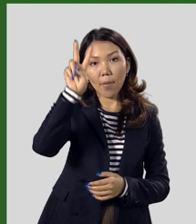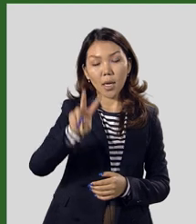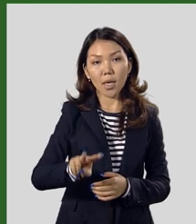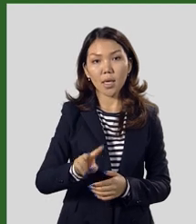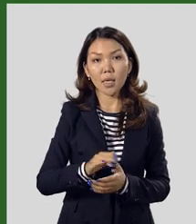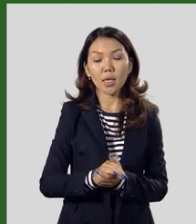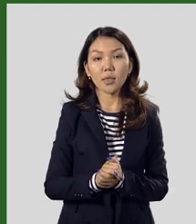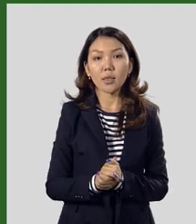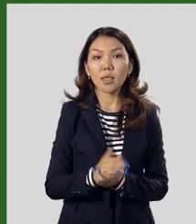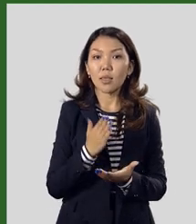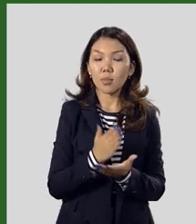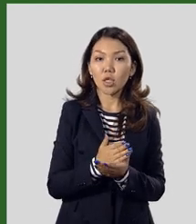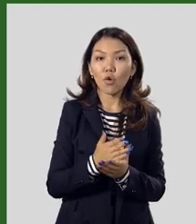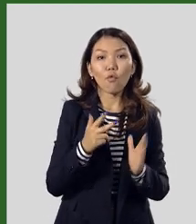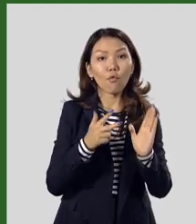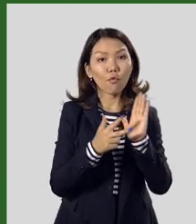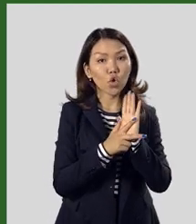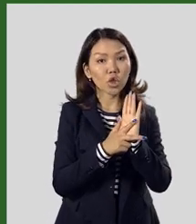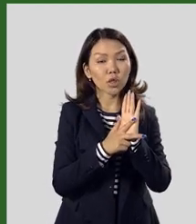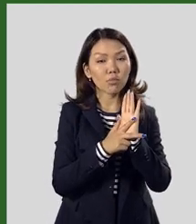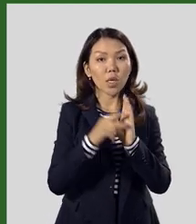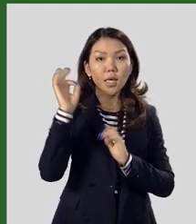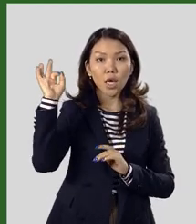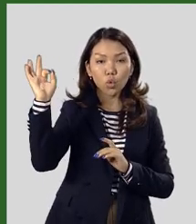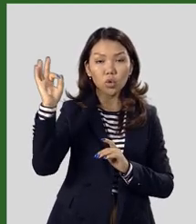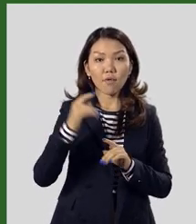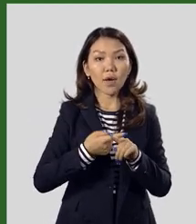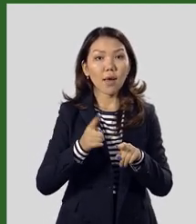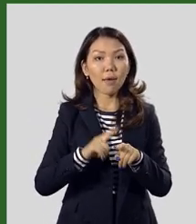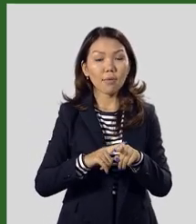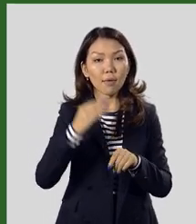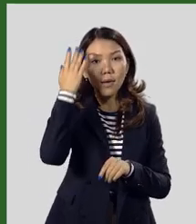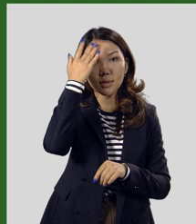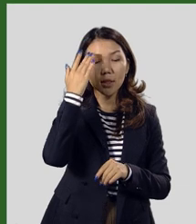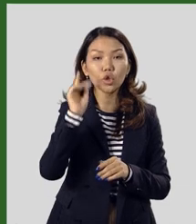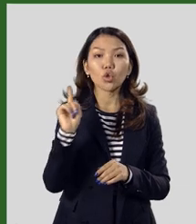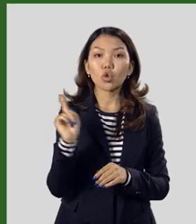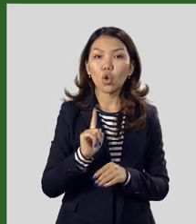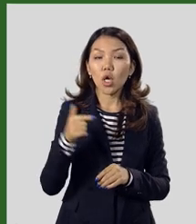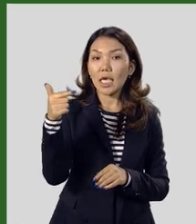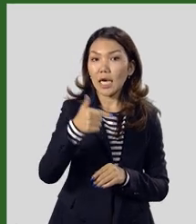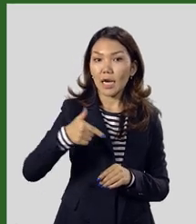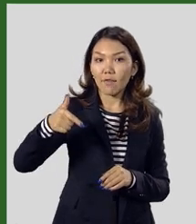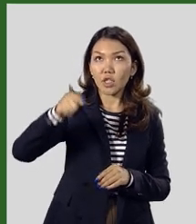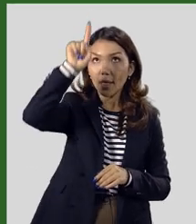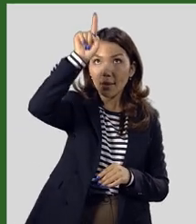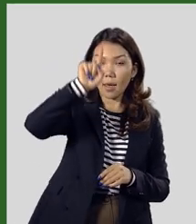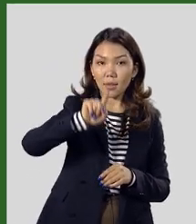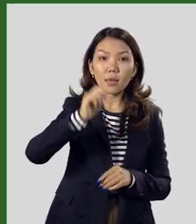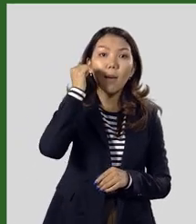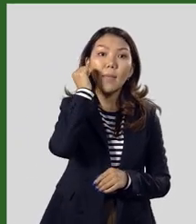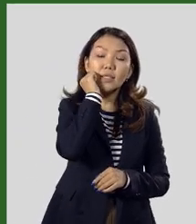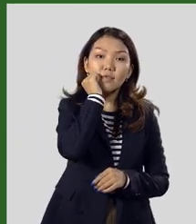Москвой составляет 8 градусов. Это значит, что географическая долгота